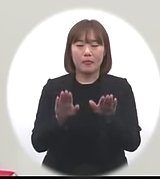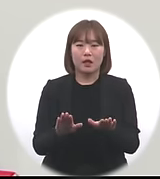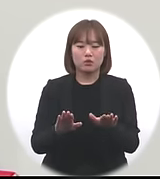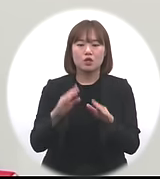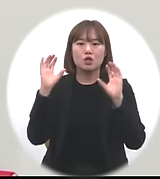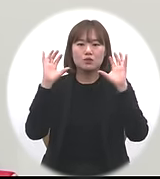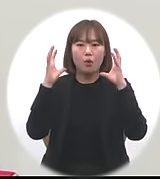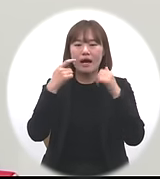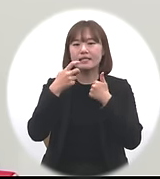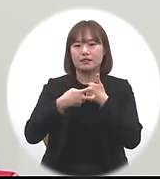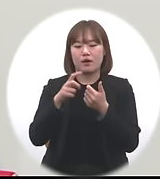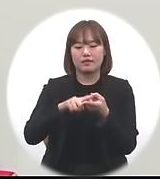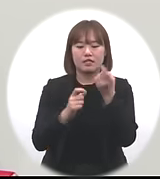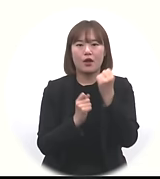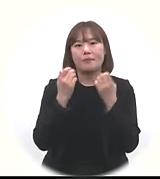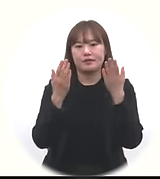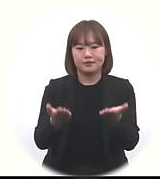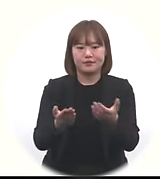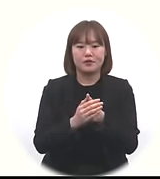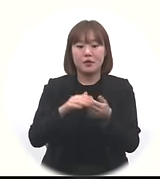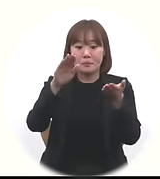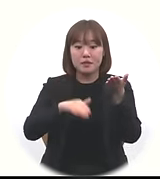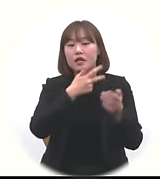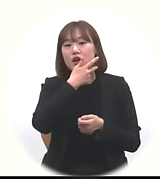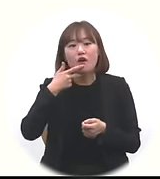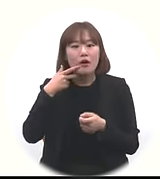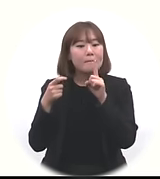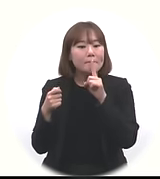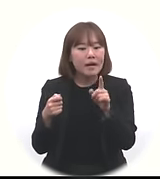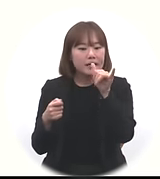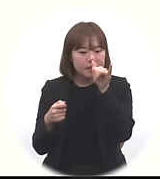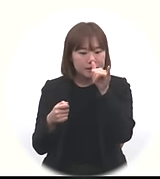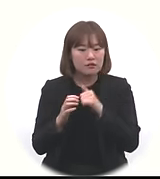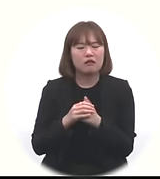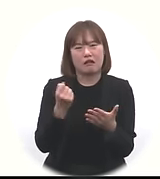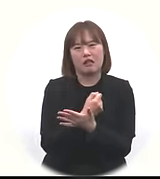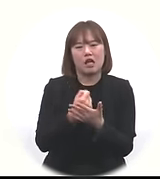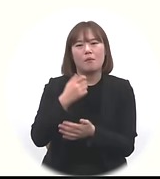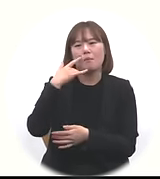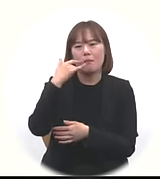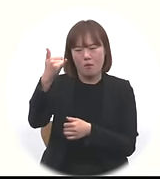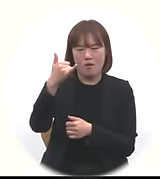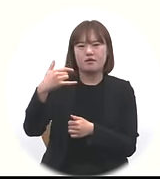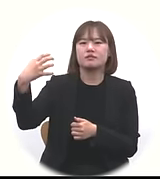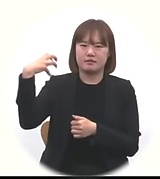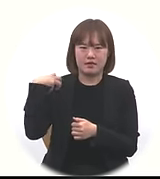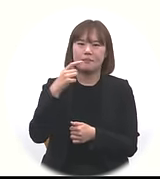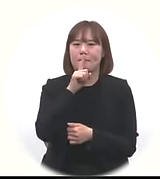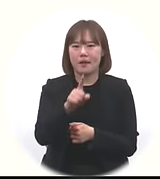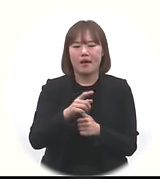이제 소아치과라고 얘기하는 애들 얘기를 좀 드릴 건데요. 밑에 영어로 써 있지만 안타깝게도 보호자의 책임이다. 이렇게 써